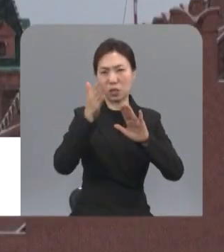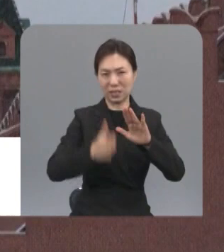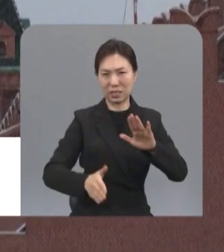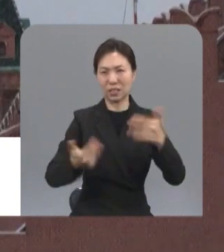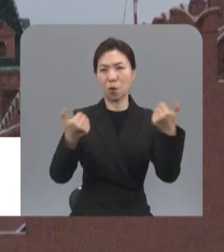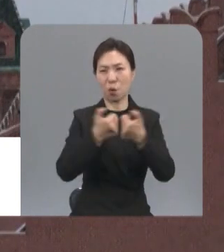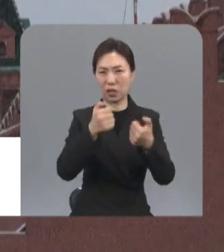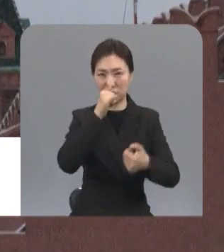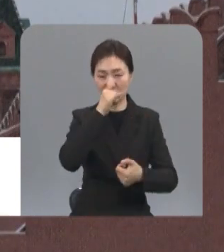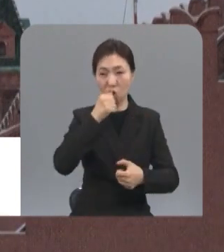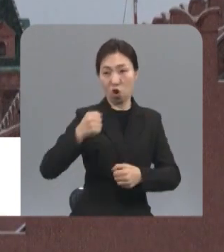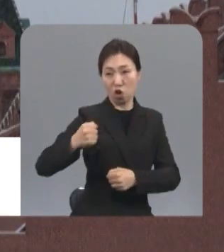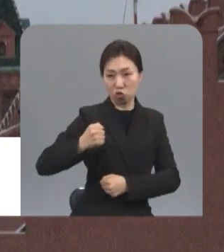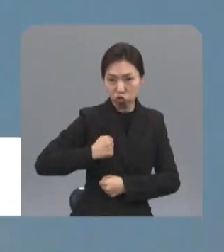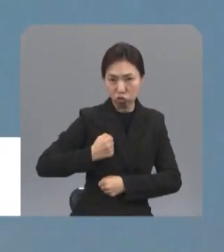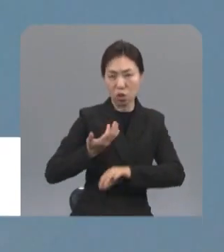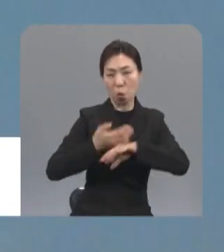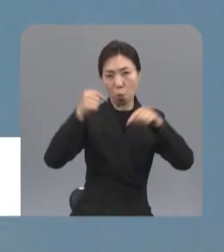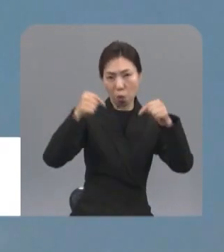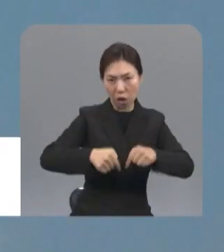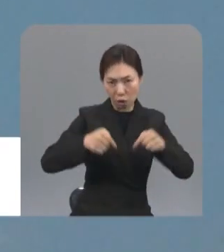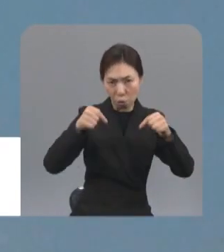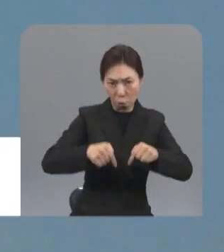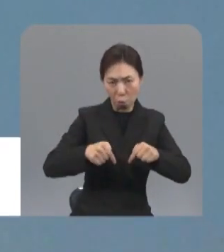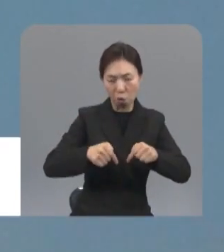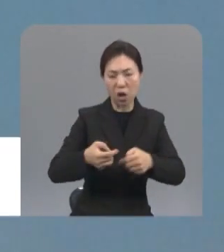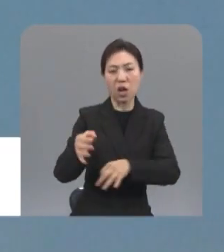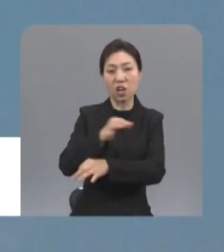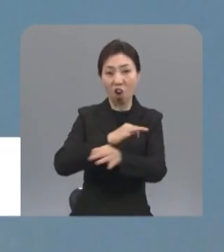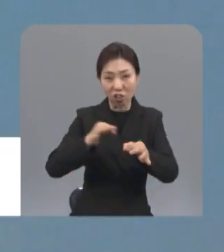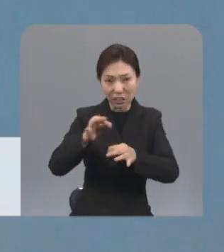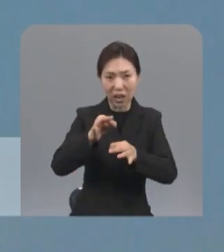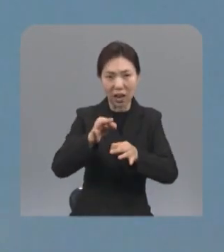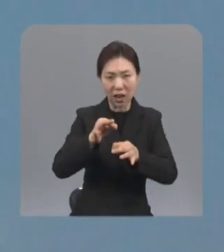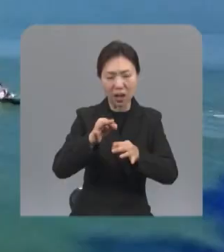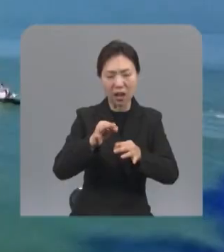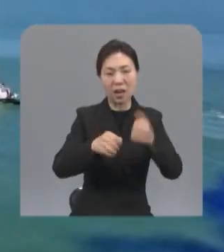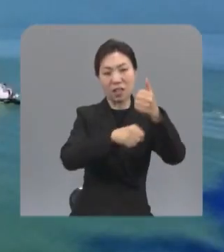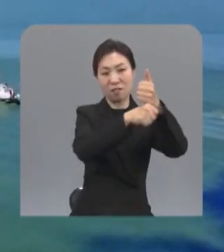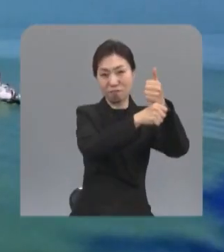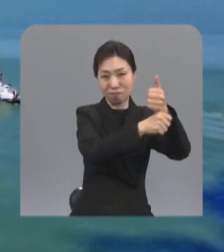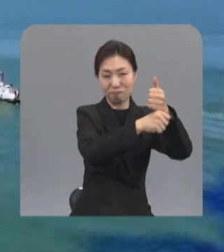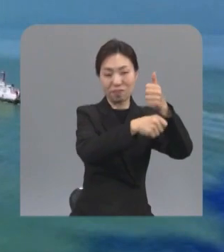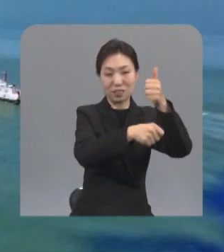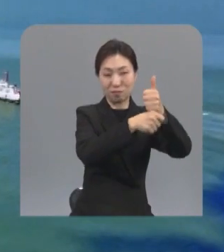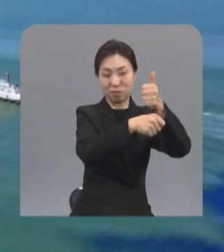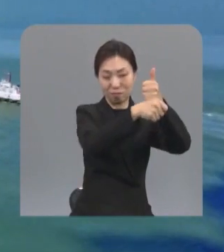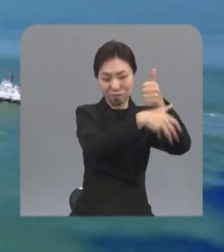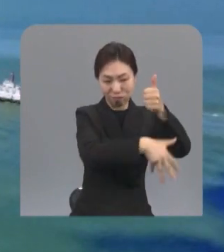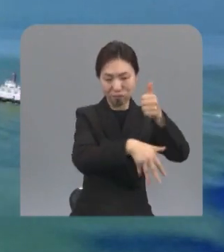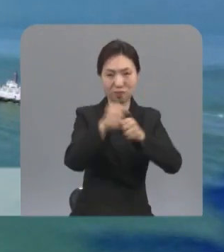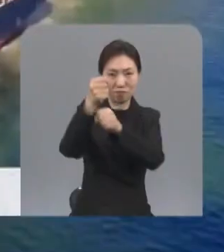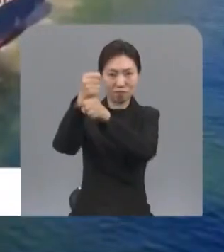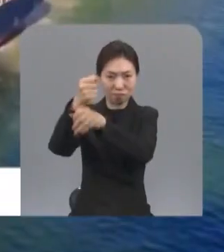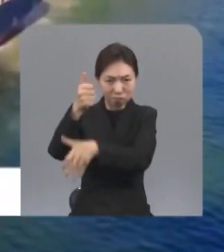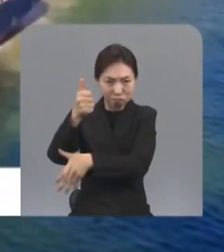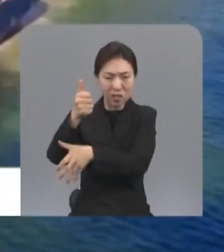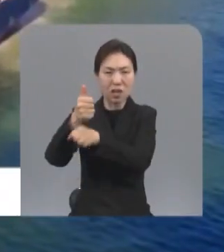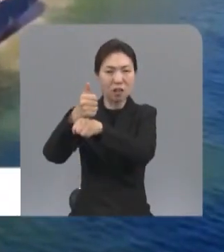양자회담과 외교, 국방, 경제 분야 대표단이 배석한 확대 회담까지 이어집니다. 크렘린궁은 경제협력뿐